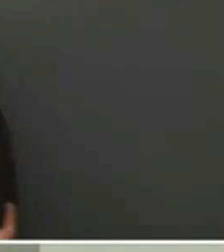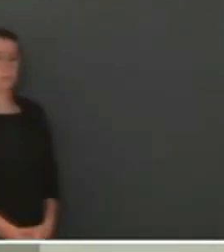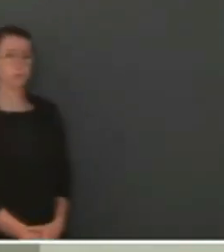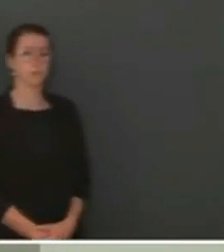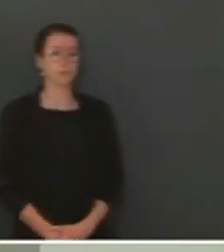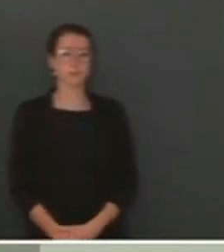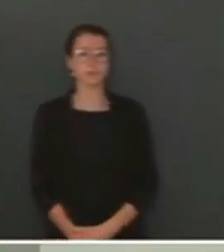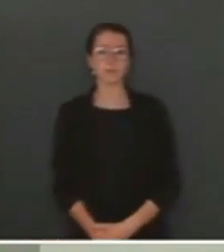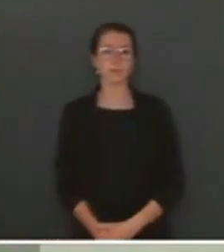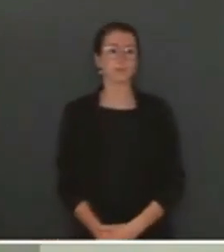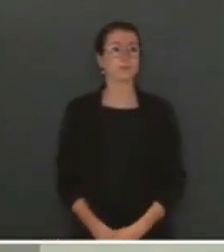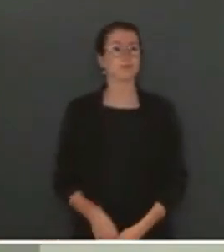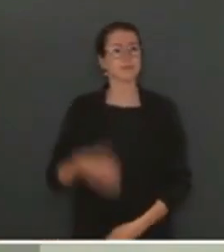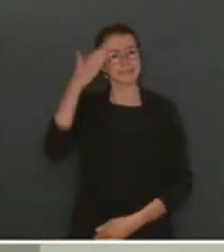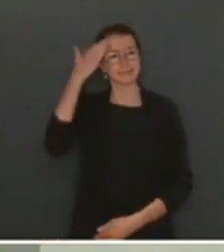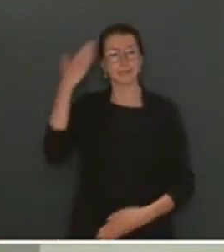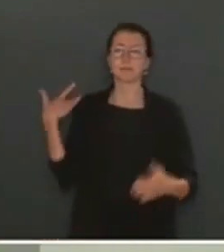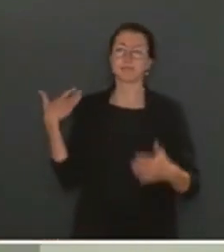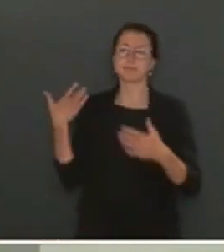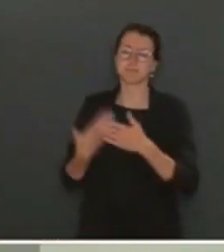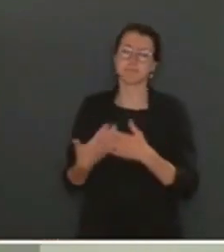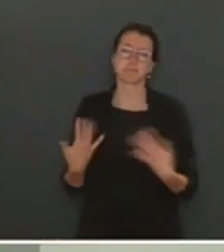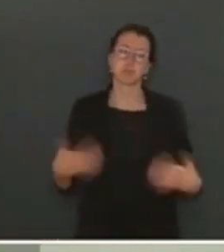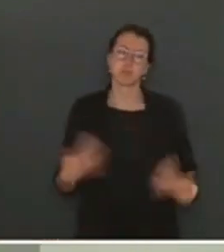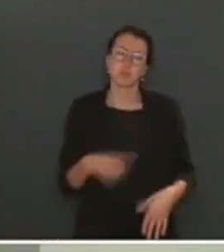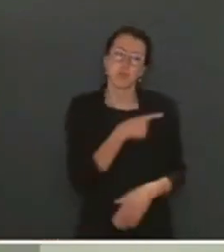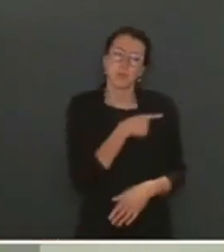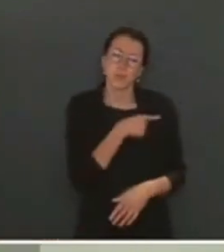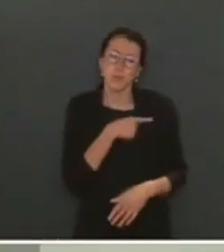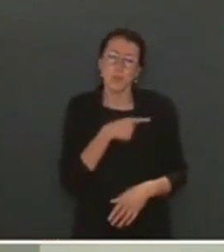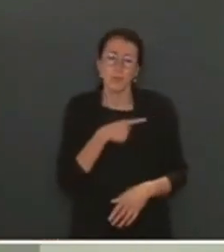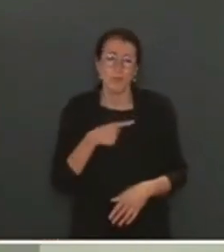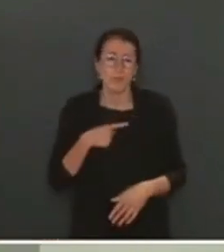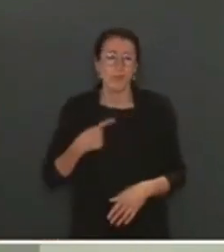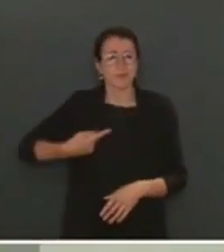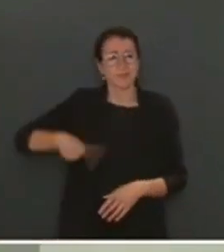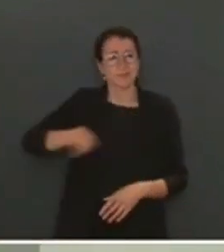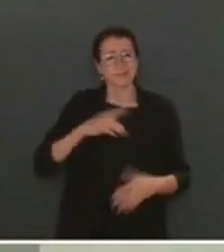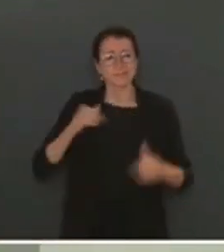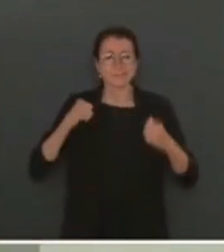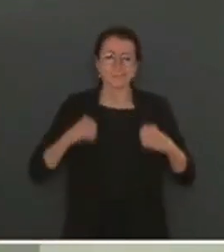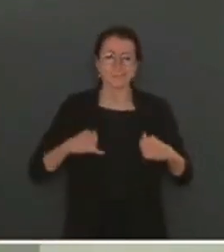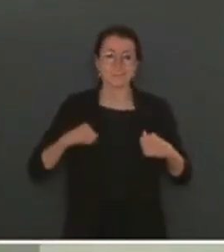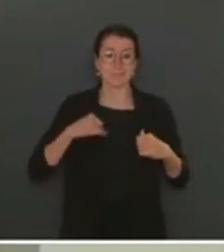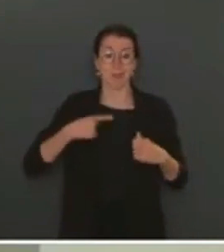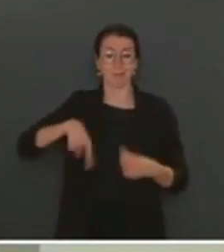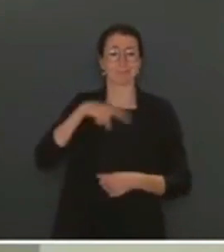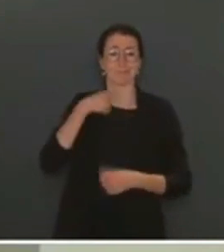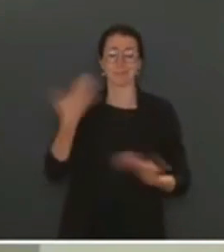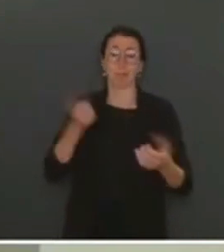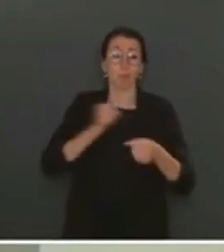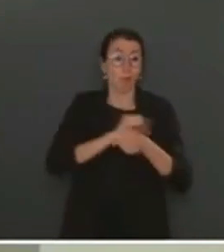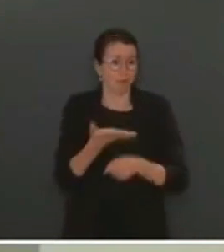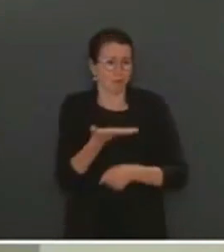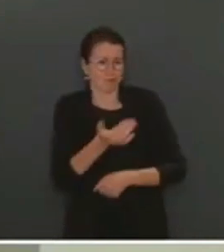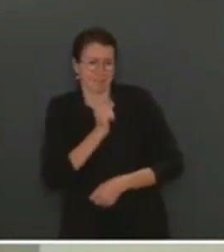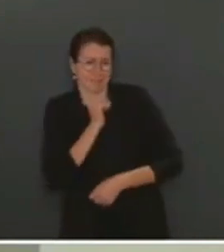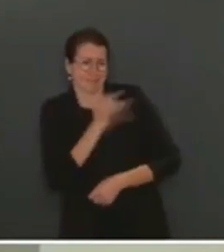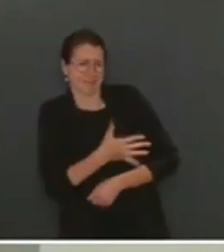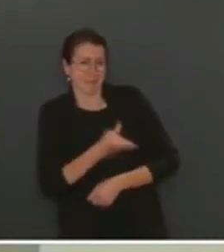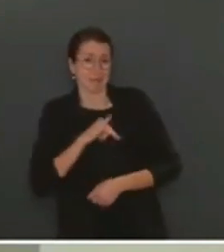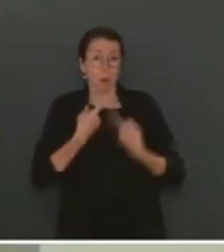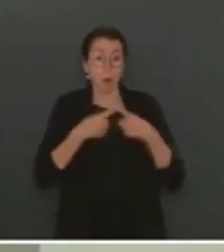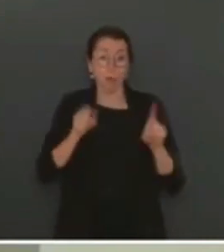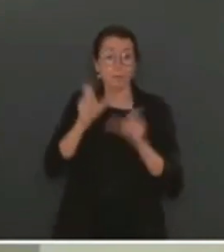سفي حايدو هادي بقوا يدخلو الاسرة يعني عادية في اعقاب انتهاء مجلس الامن القومي البلجيكي